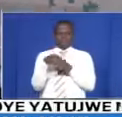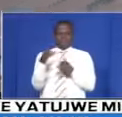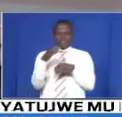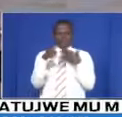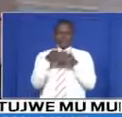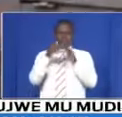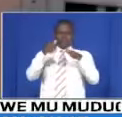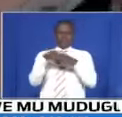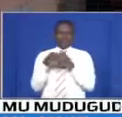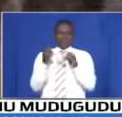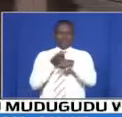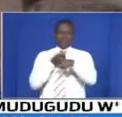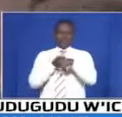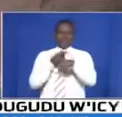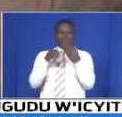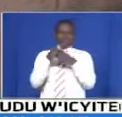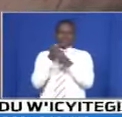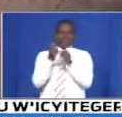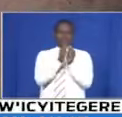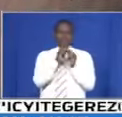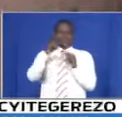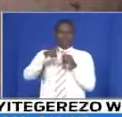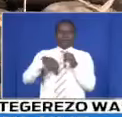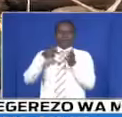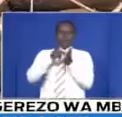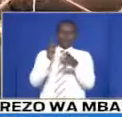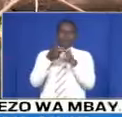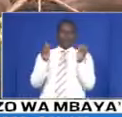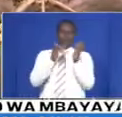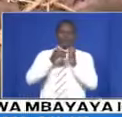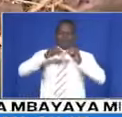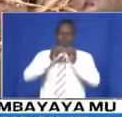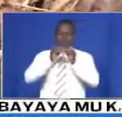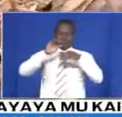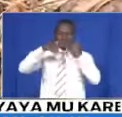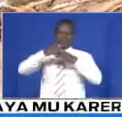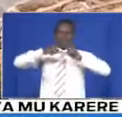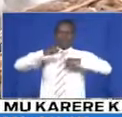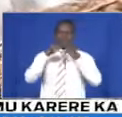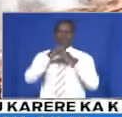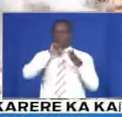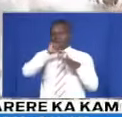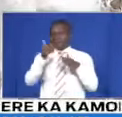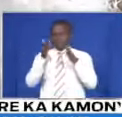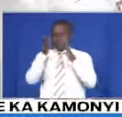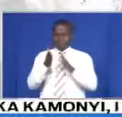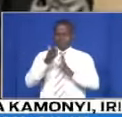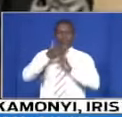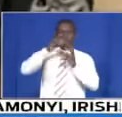y'abahinzi b'ibirayi akaba ari yakorana n'abakeneye kubirangura kandi akaba aribo biyumvikanira n'abahinzi nta wundi muntu ubigiyemo